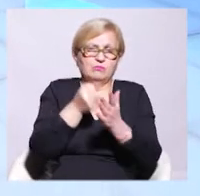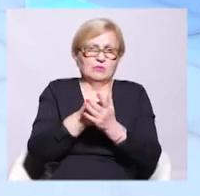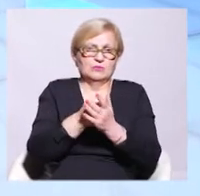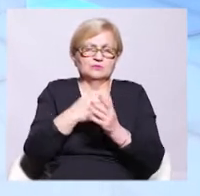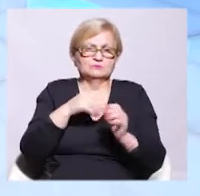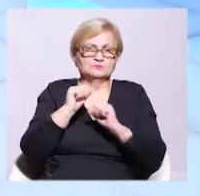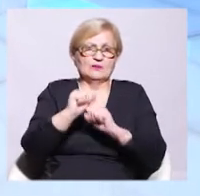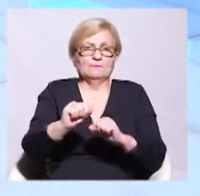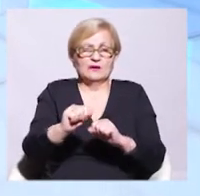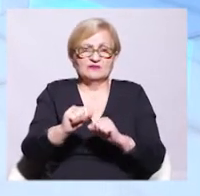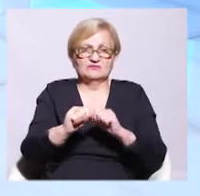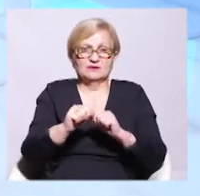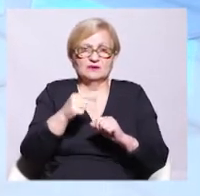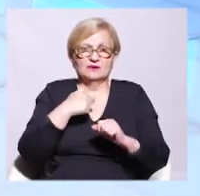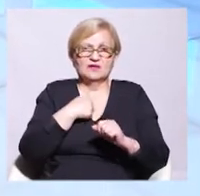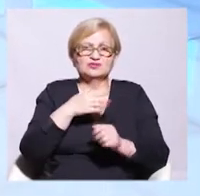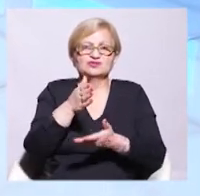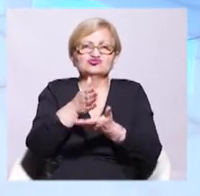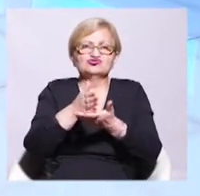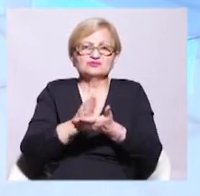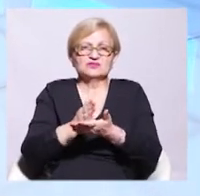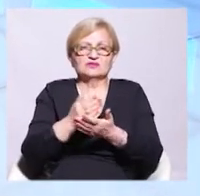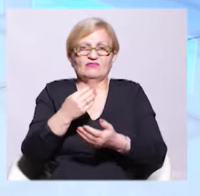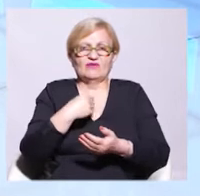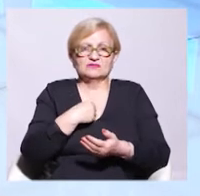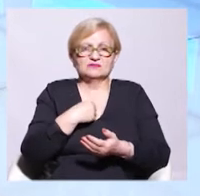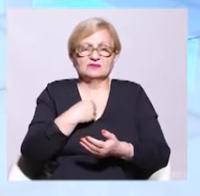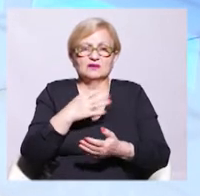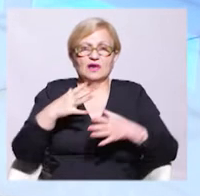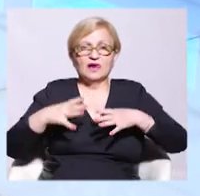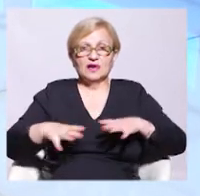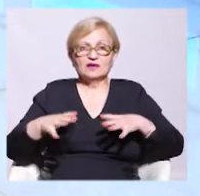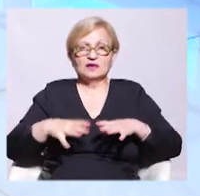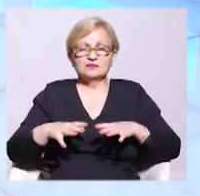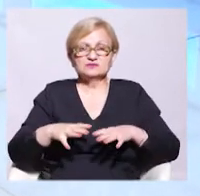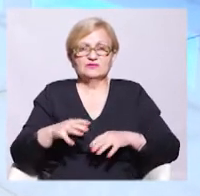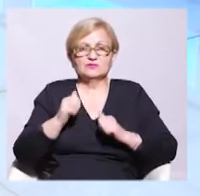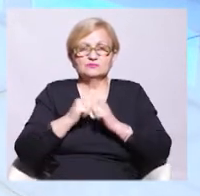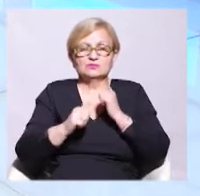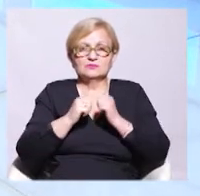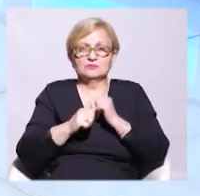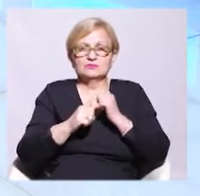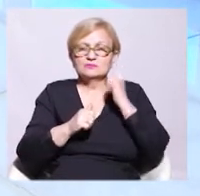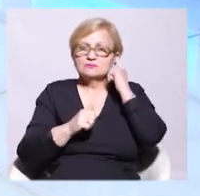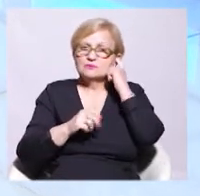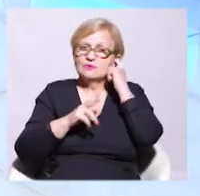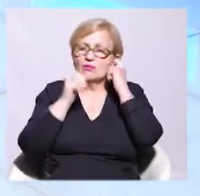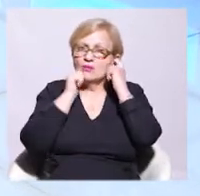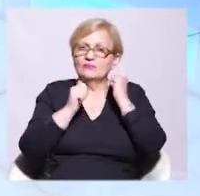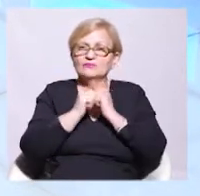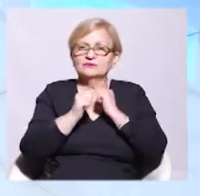ადგილის მფარველი და ის ჩემი წილხვედრია. ქართველებს ბავშვებო ყოველთვის მიუწევდათ